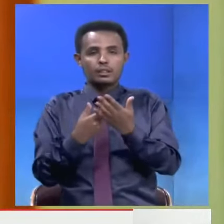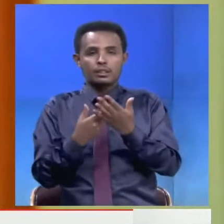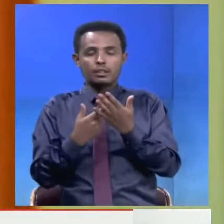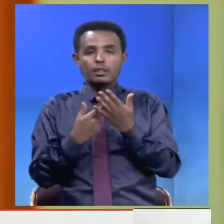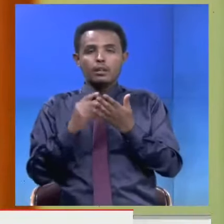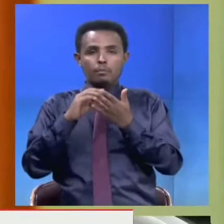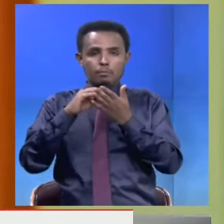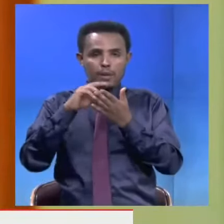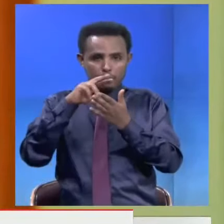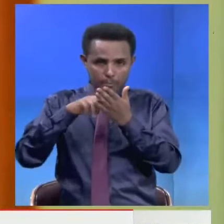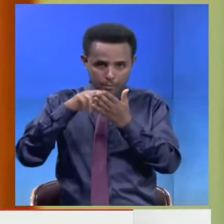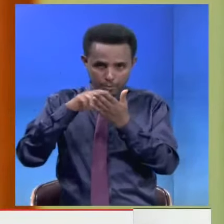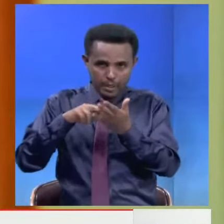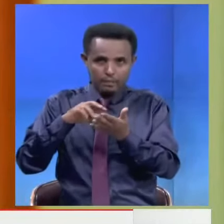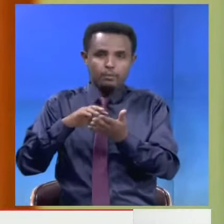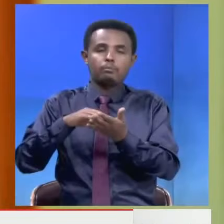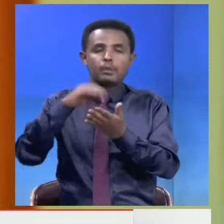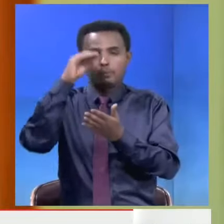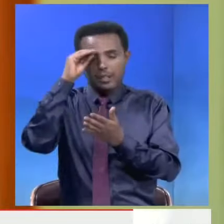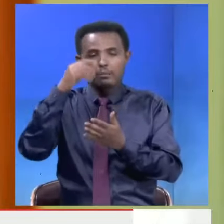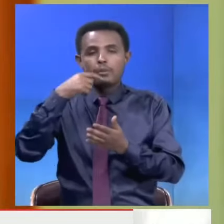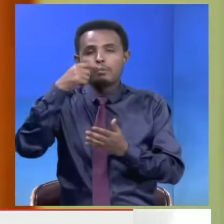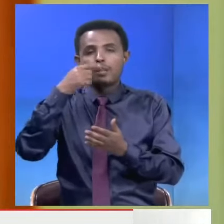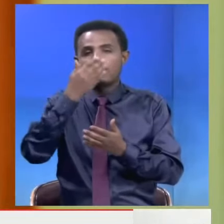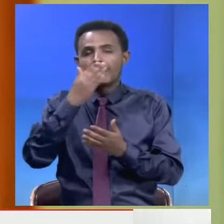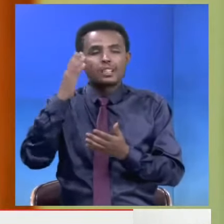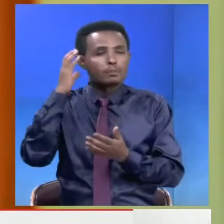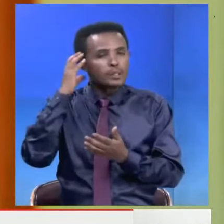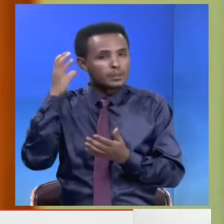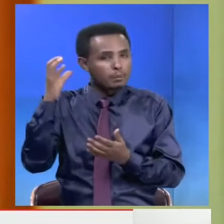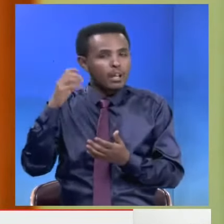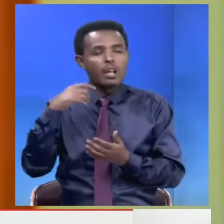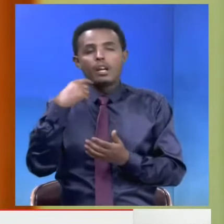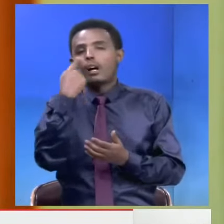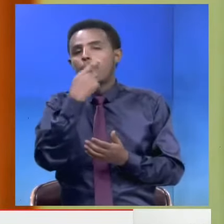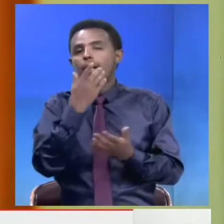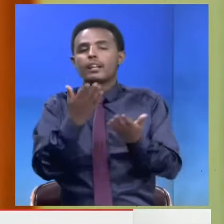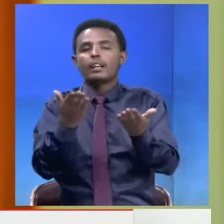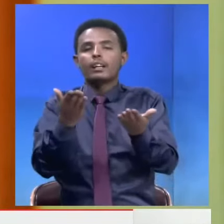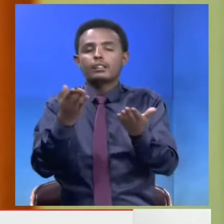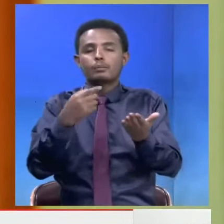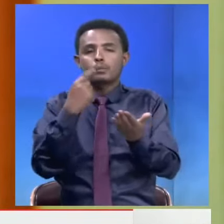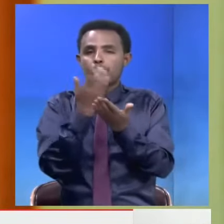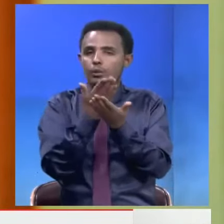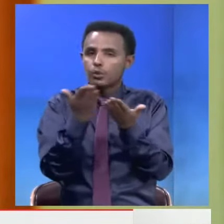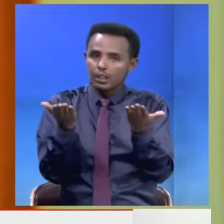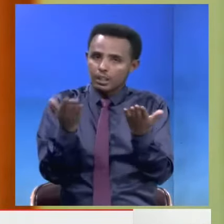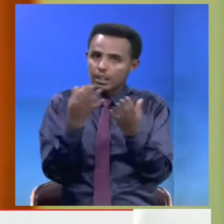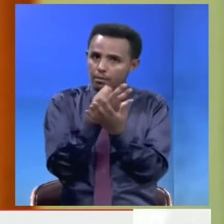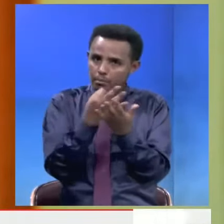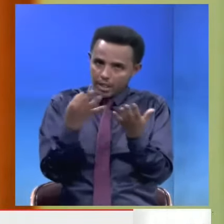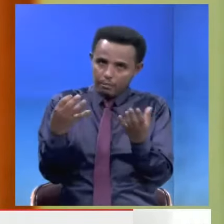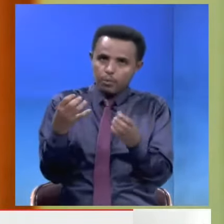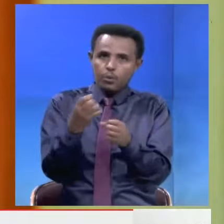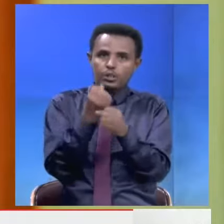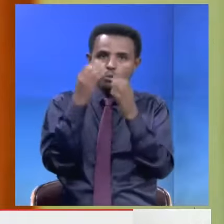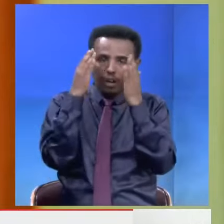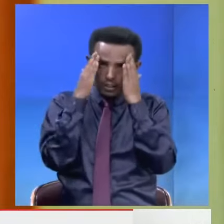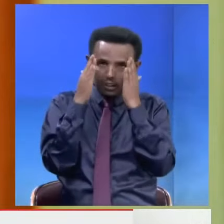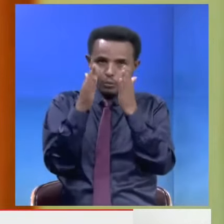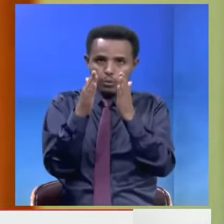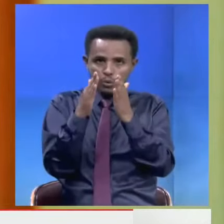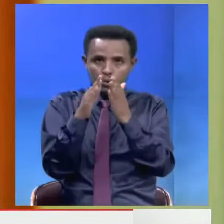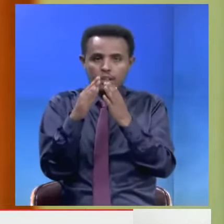መማርም ማንበብም የሚባለውን መስማትም የሚባለው ከማን ከየት የሚባለውን በደንብ ወስዶ አስተውሎ